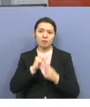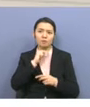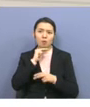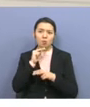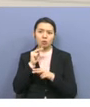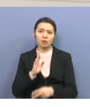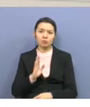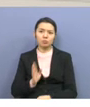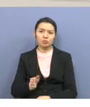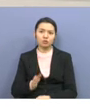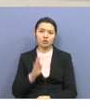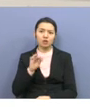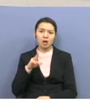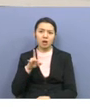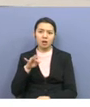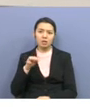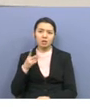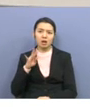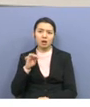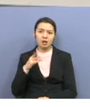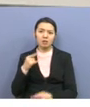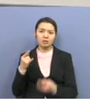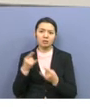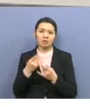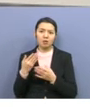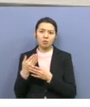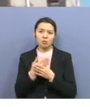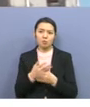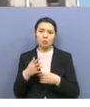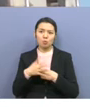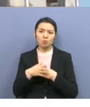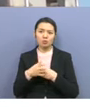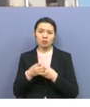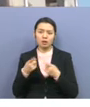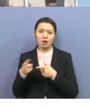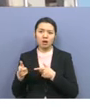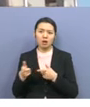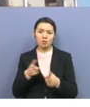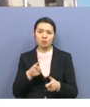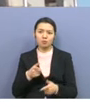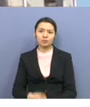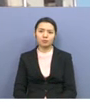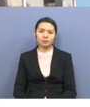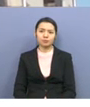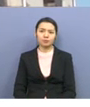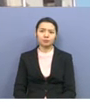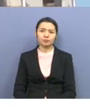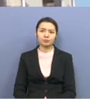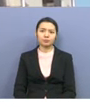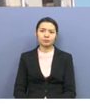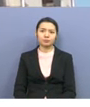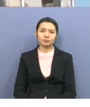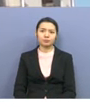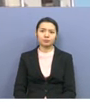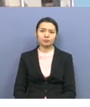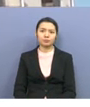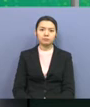бөлуде. Жарқайың аудандық Сарыарқа телеарнасының көмегімен Көкше ақпаратқа дайындаған Бибінұр Амірханқызы, Жахангер